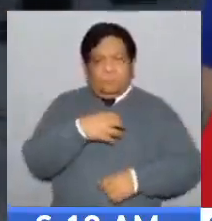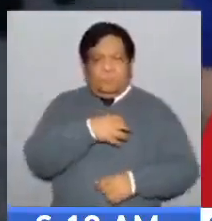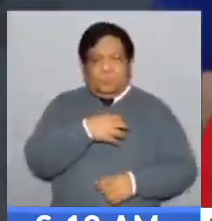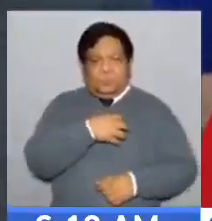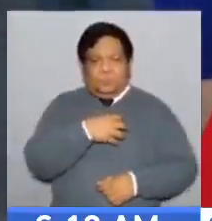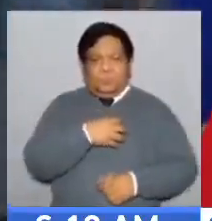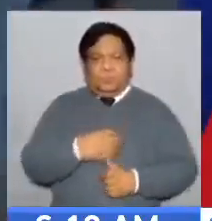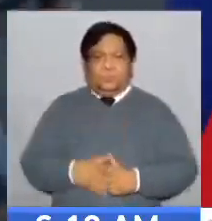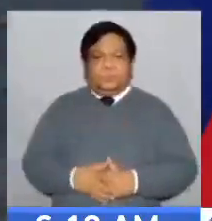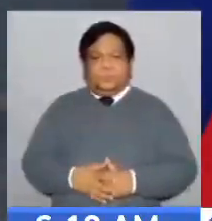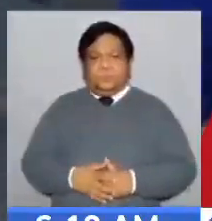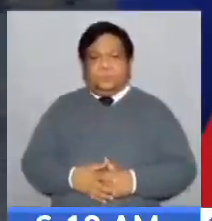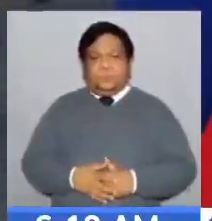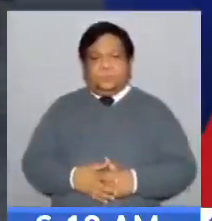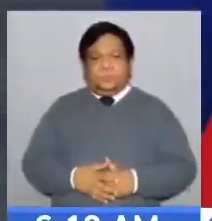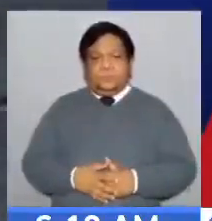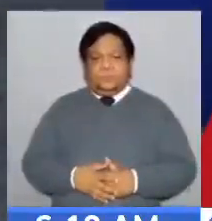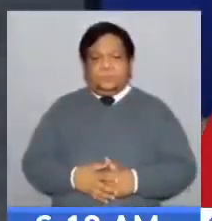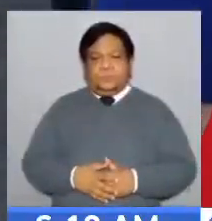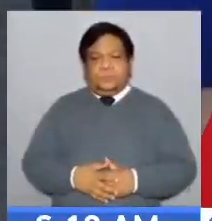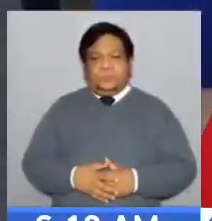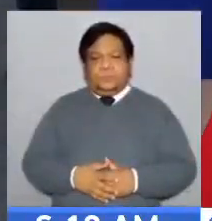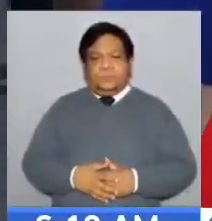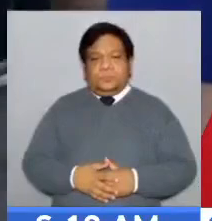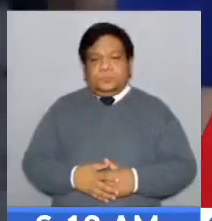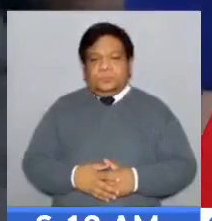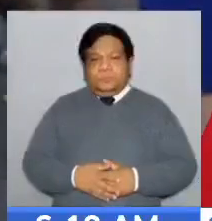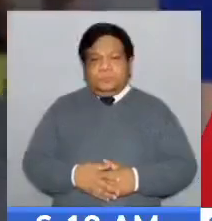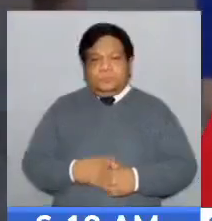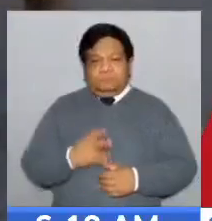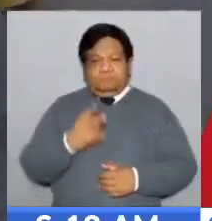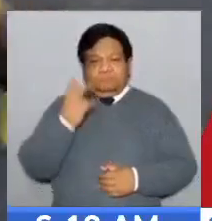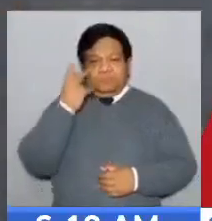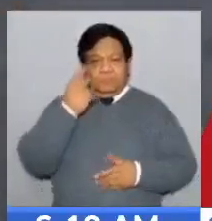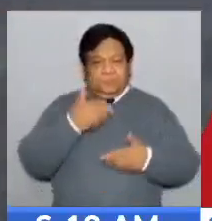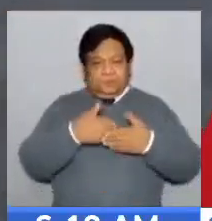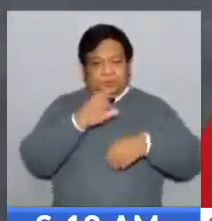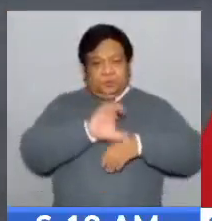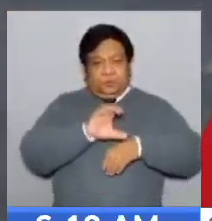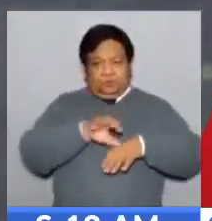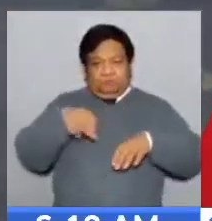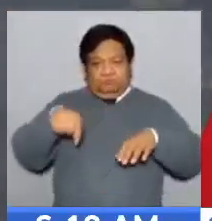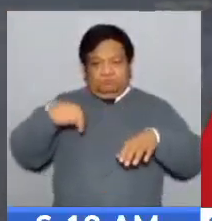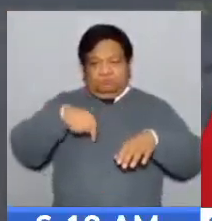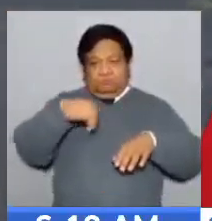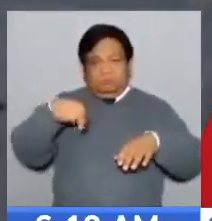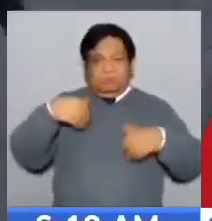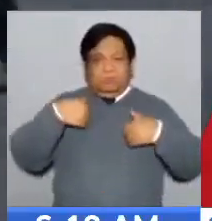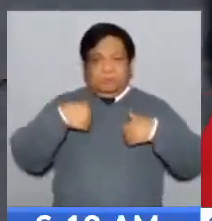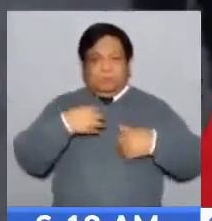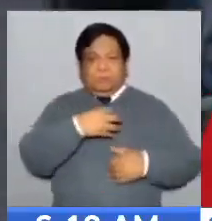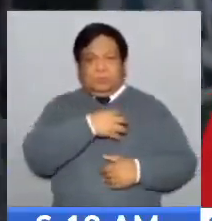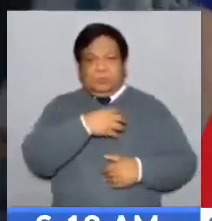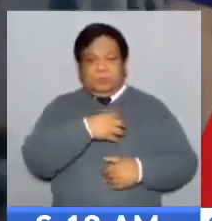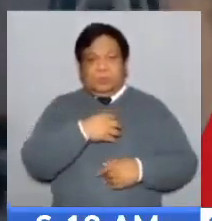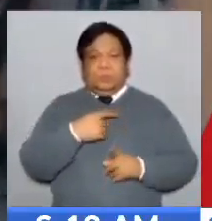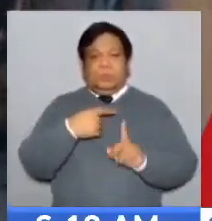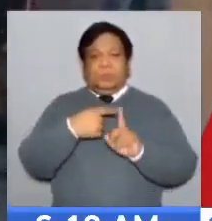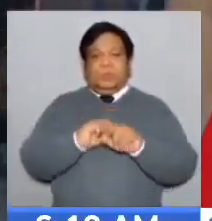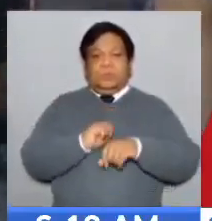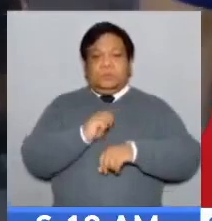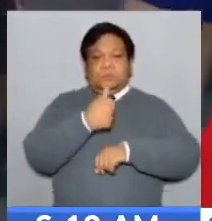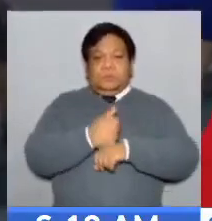dito sa may Quezon Boulevard, nakikita na ho natin na naka-deploy sila dyan. Napansin din natin na may mga inilagay silang mga ganito po,